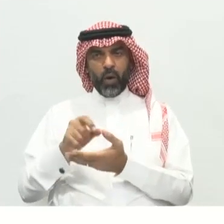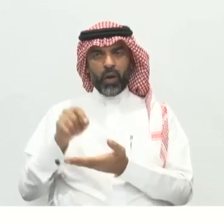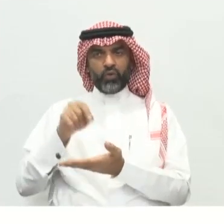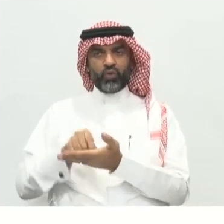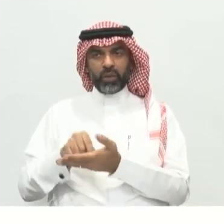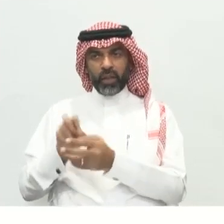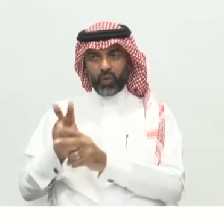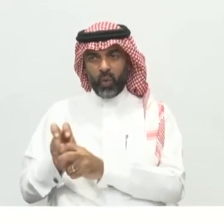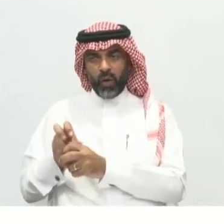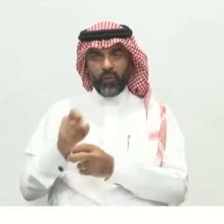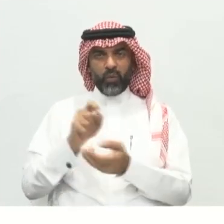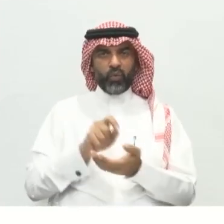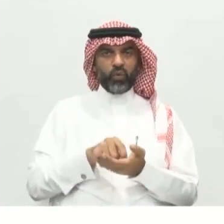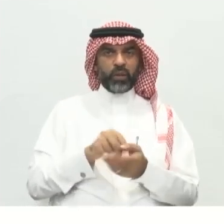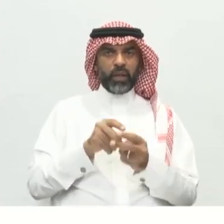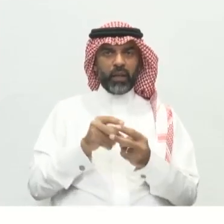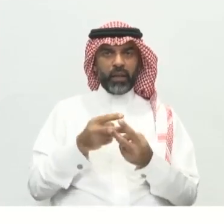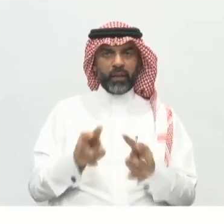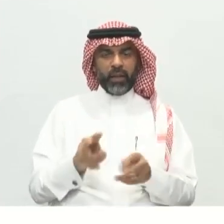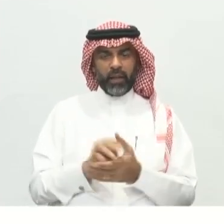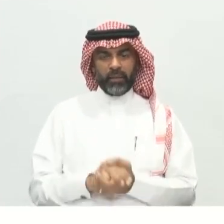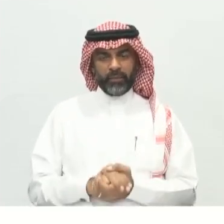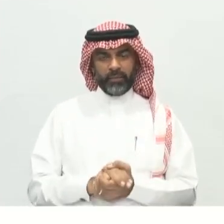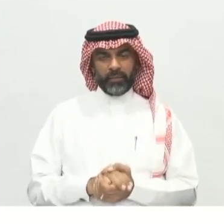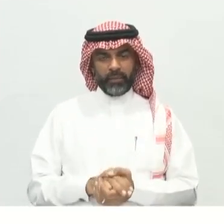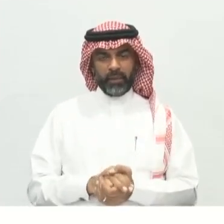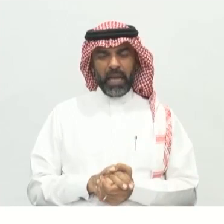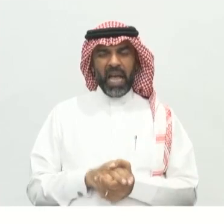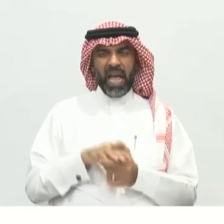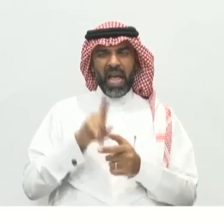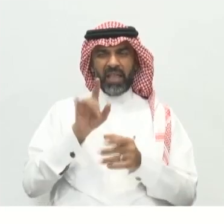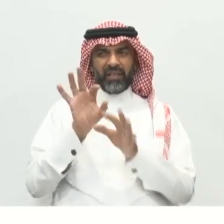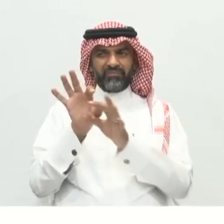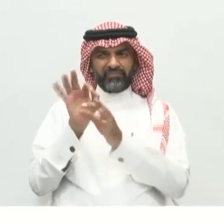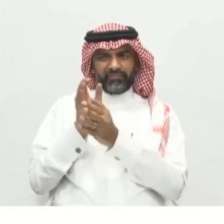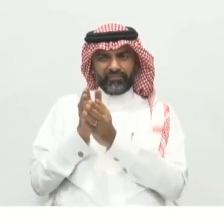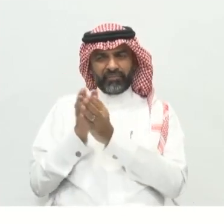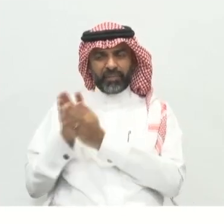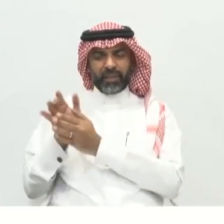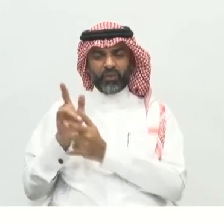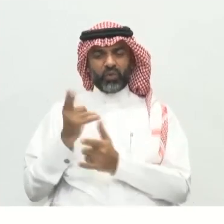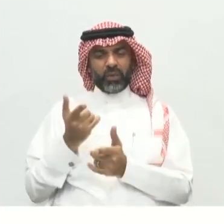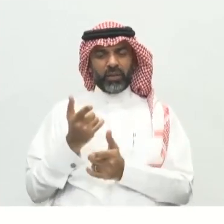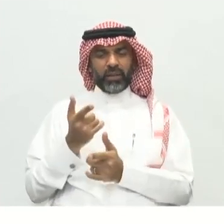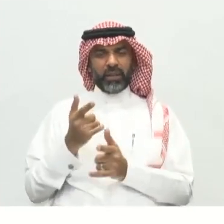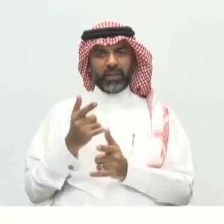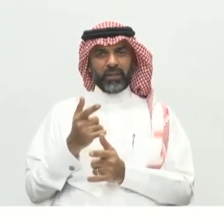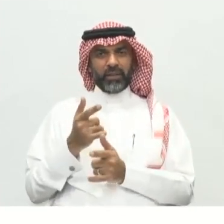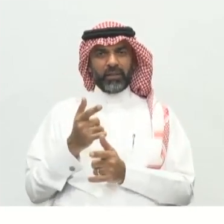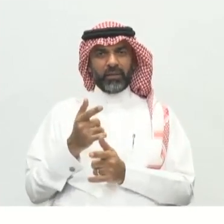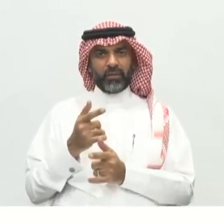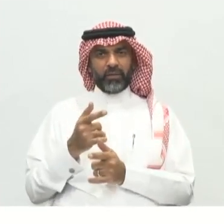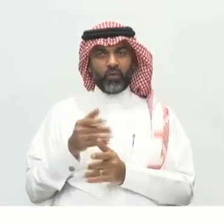ونقطه الانطلاق قمنا هنا باستثناء او عمل استثناء نتذكر معا طريقه كتابه هذا الاستثناء حيث